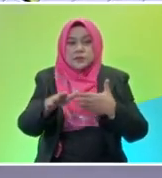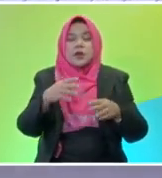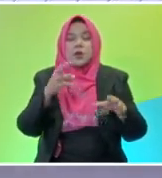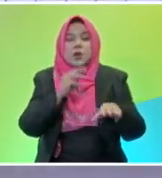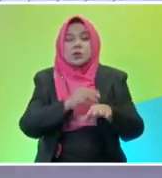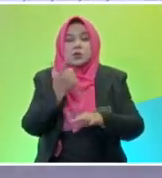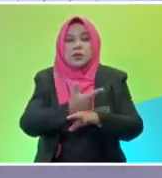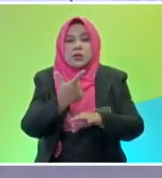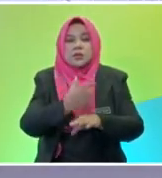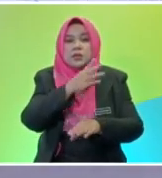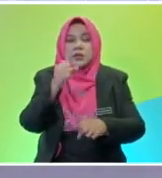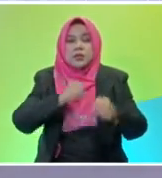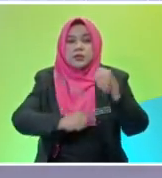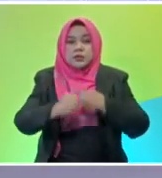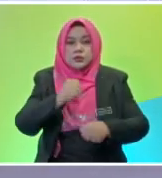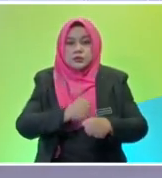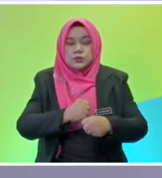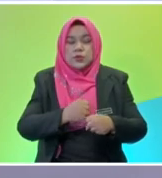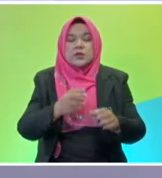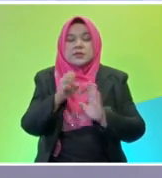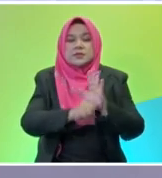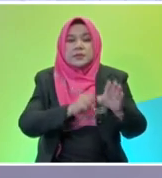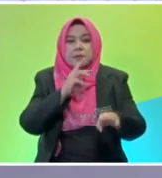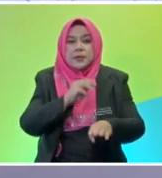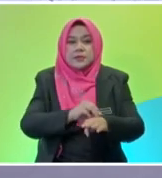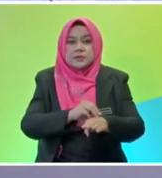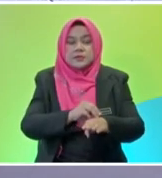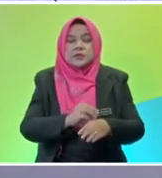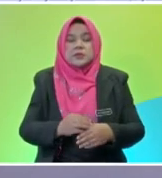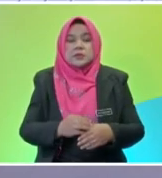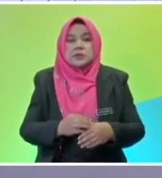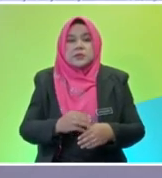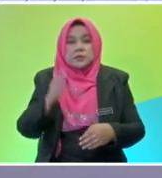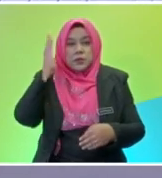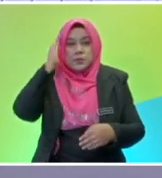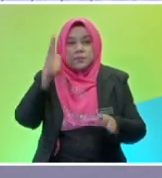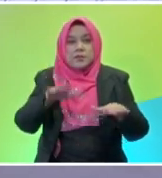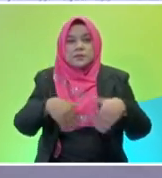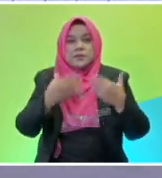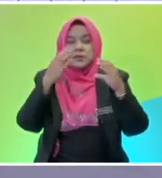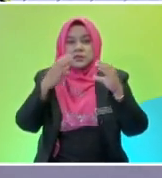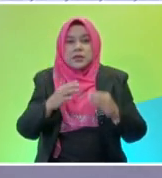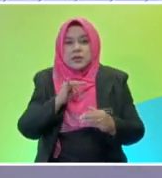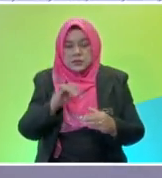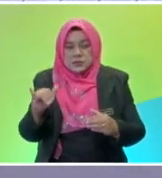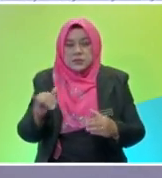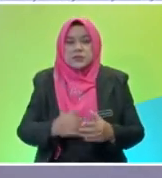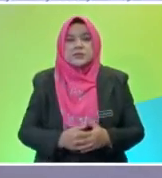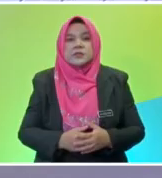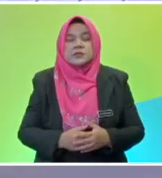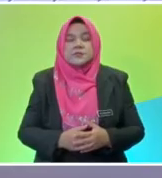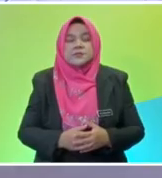dan juga sewaktu persembahan kan Cikgu ah jadi semua kena tahu bagaimana caranya eee selepas karena tahu bagaimana